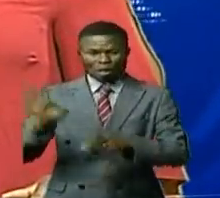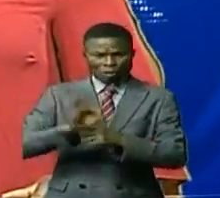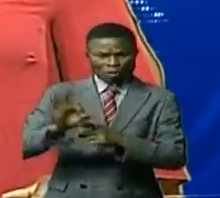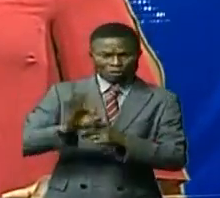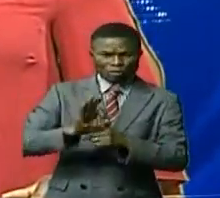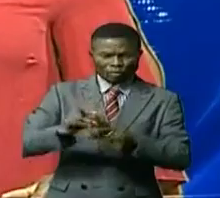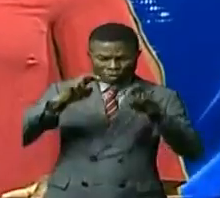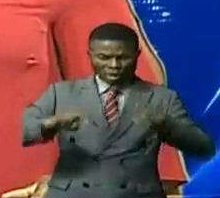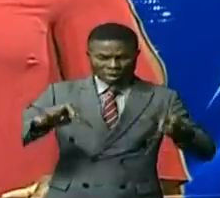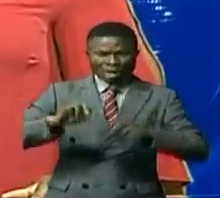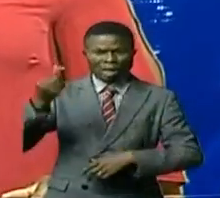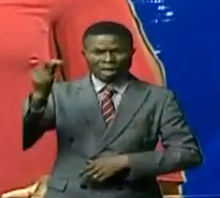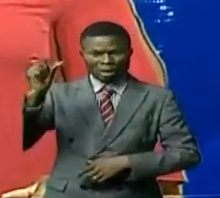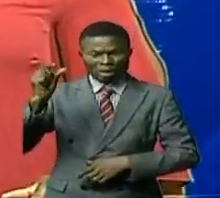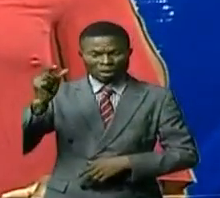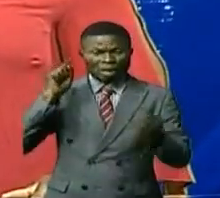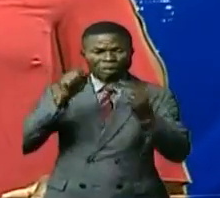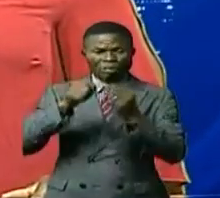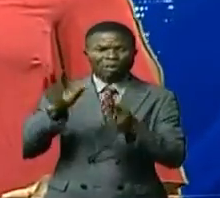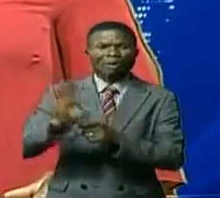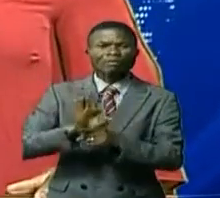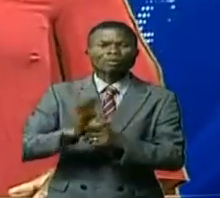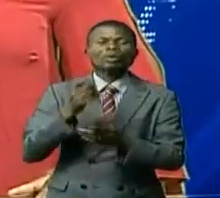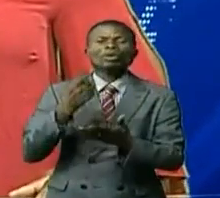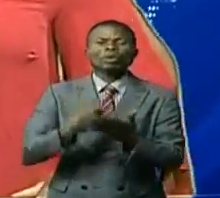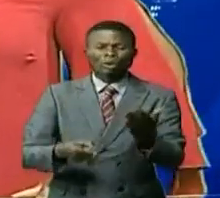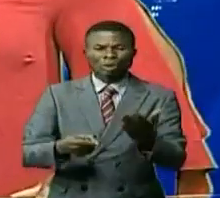l'analyse minérale. L'objectif de cette session de formation,